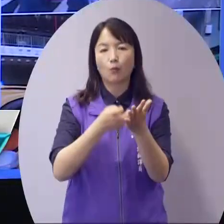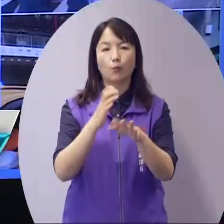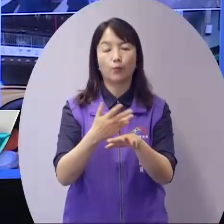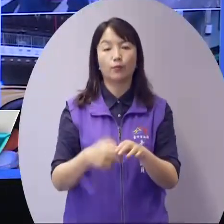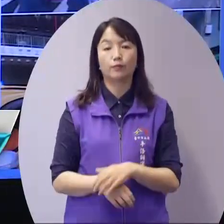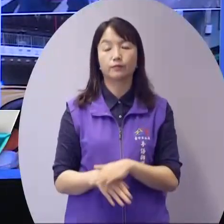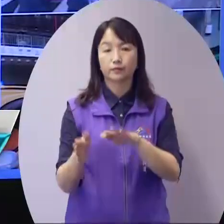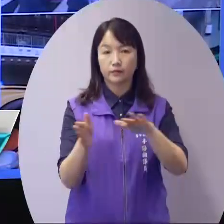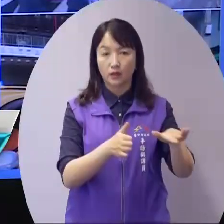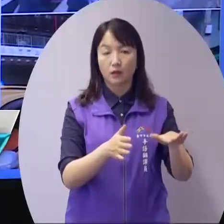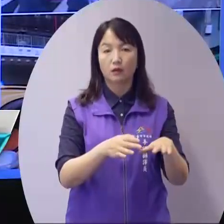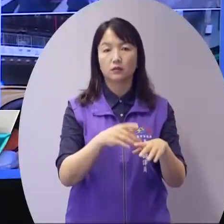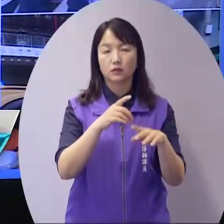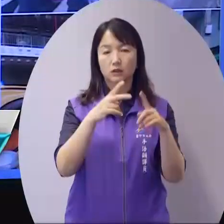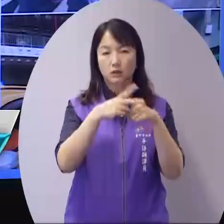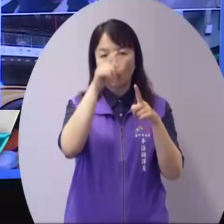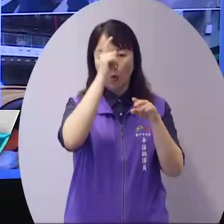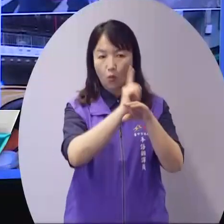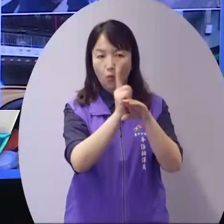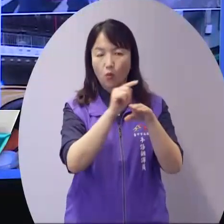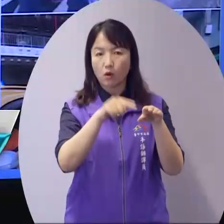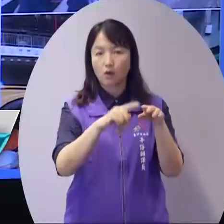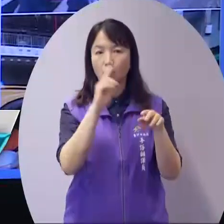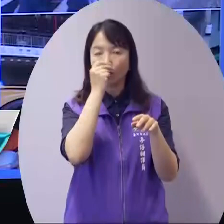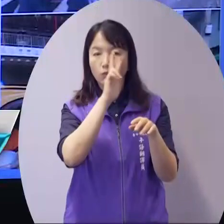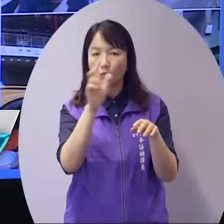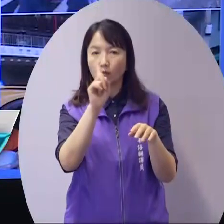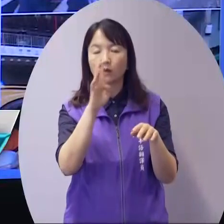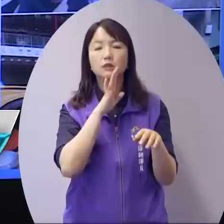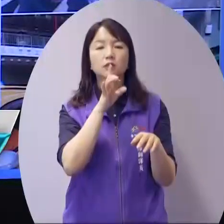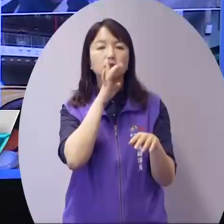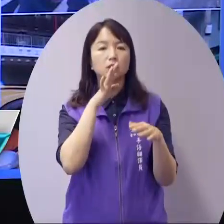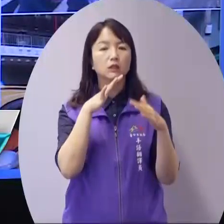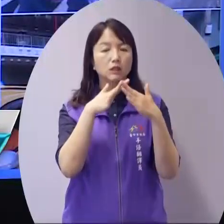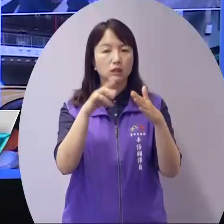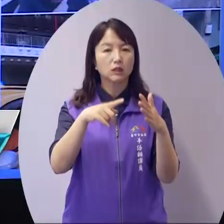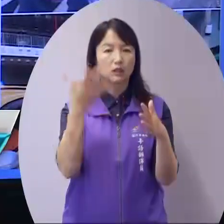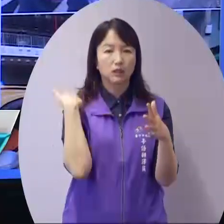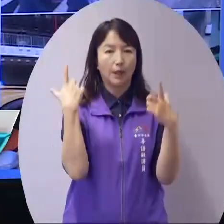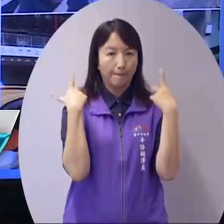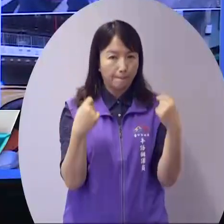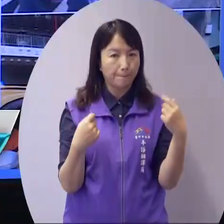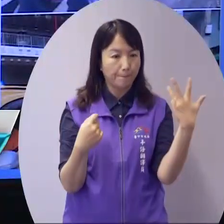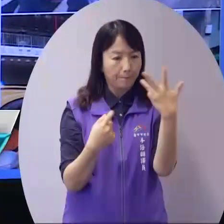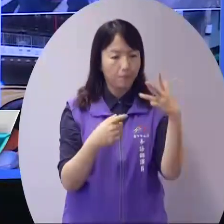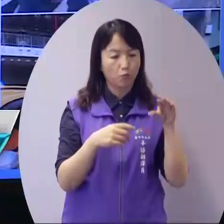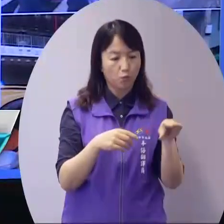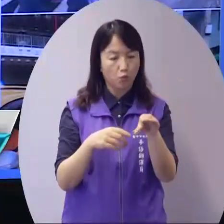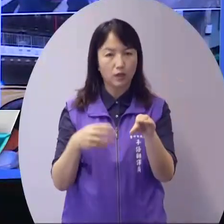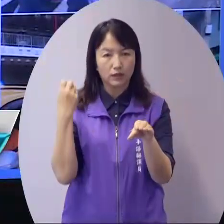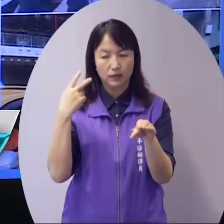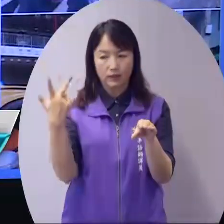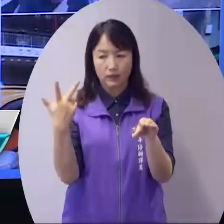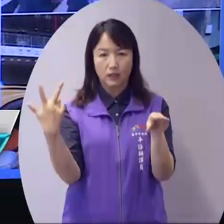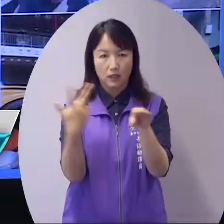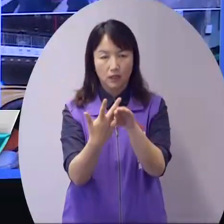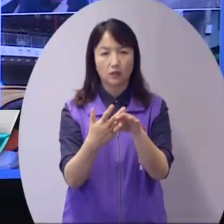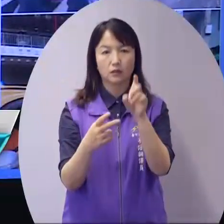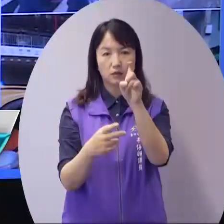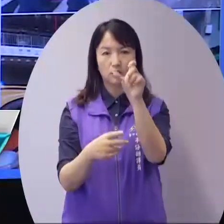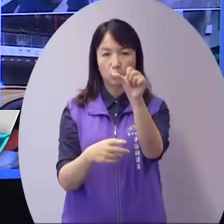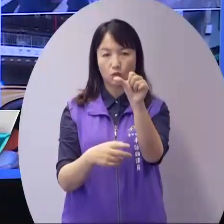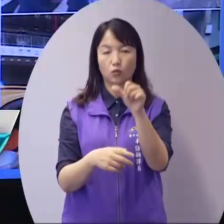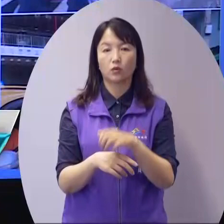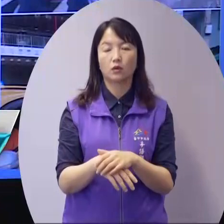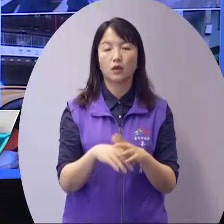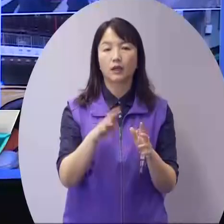那小公车另外的特点，在台中市第一个，这过去的八条加今天上线的七条，总共15条路线，